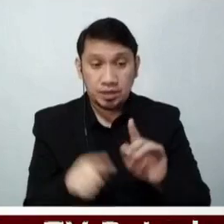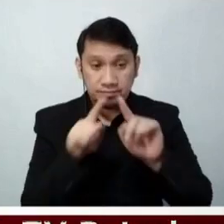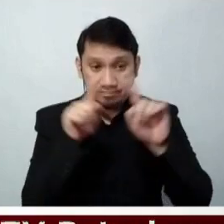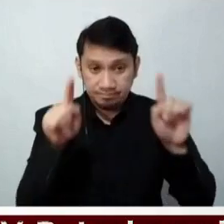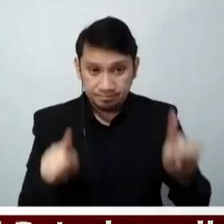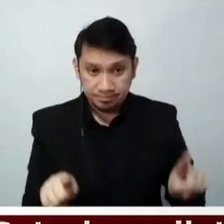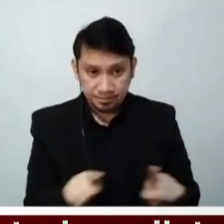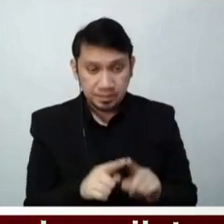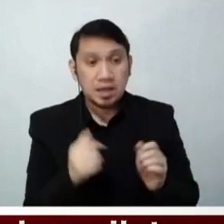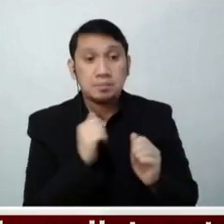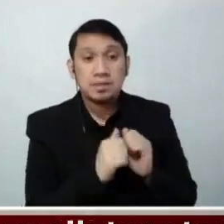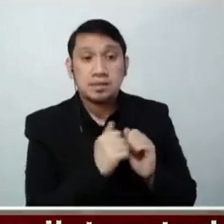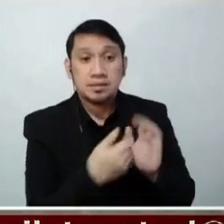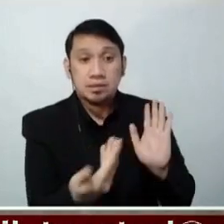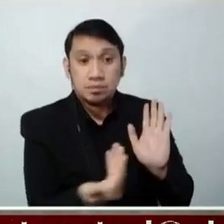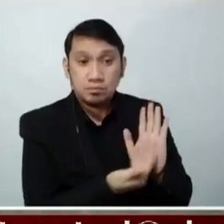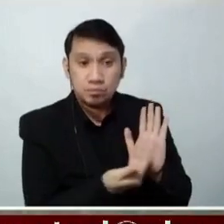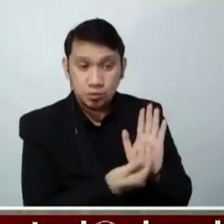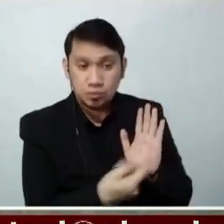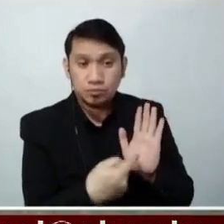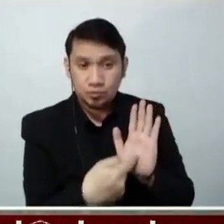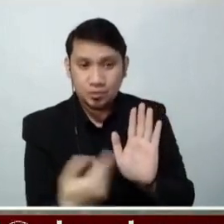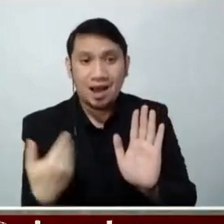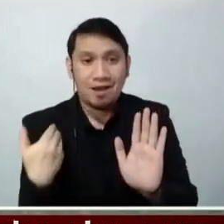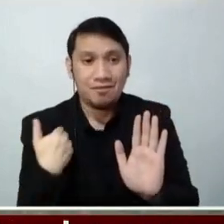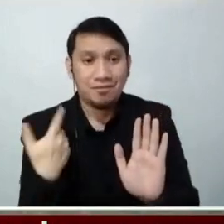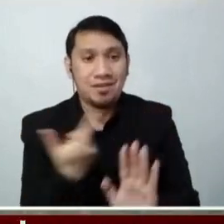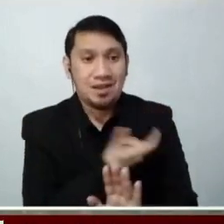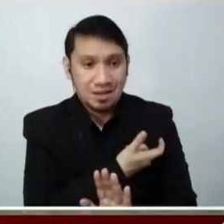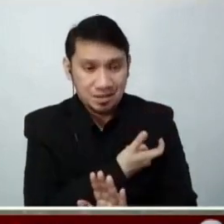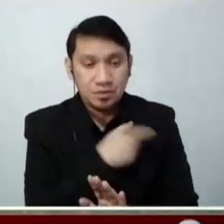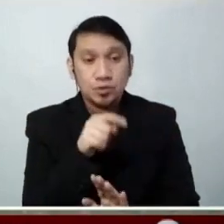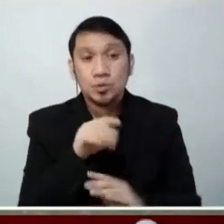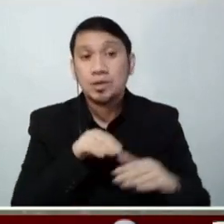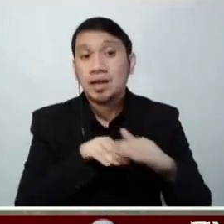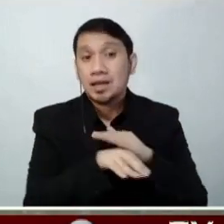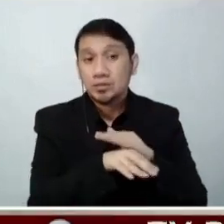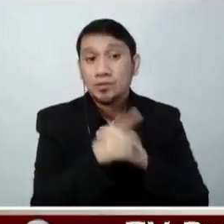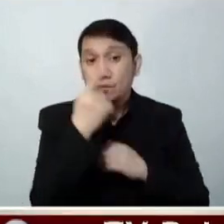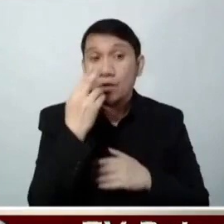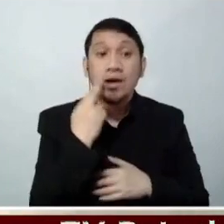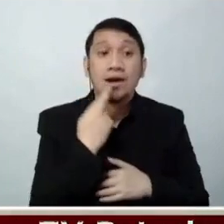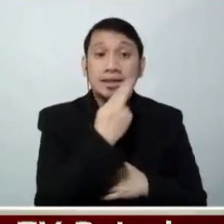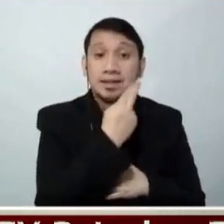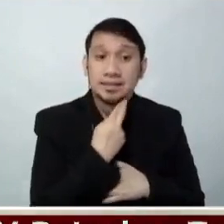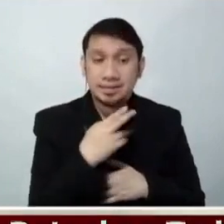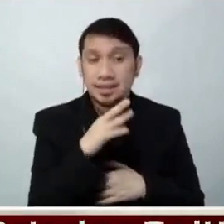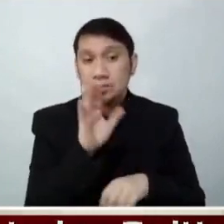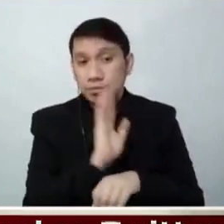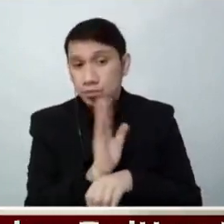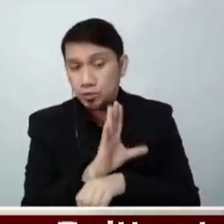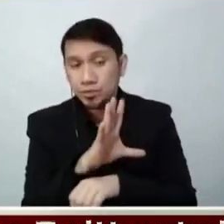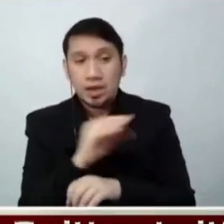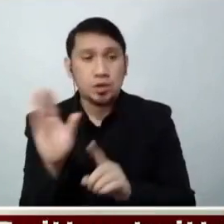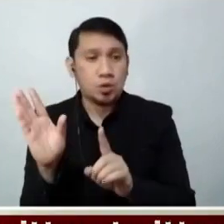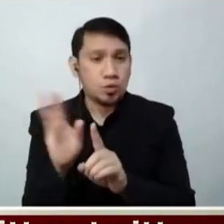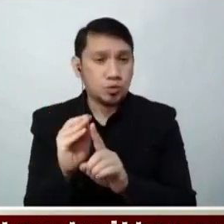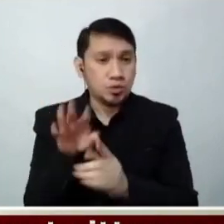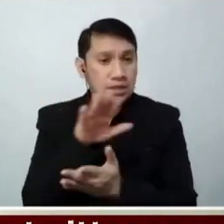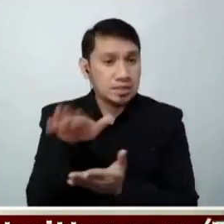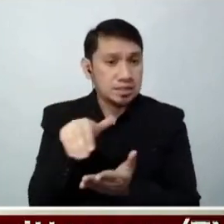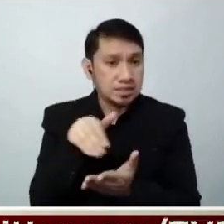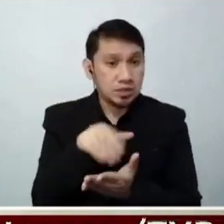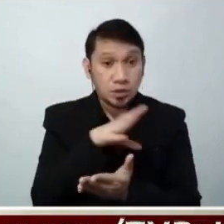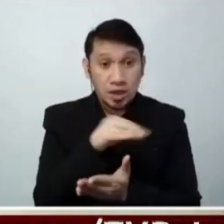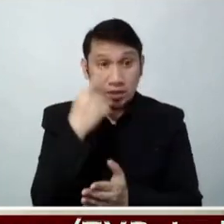ng pagpapabakuna o negative COVID test para makapasok ng mga restaurant, sinihan, cultural sites at makasakay ng